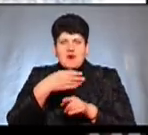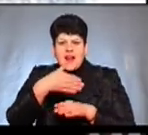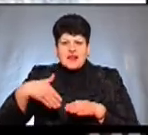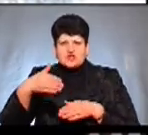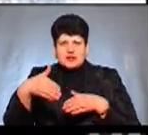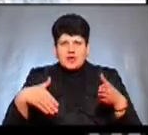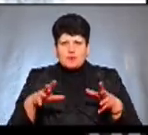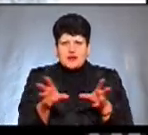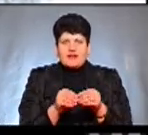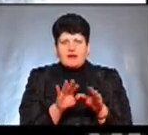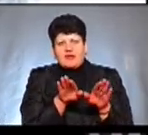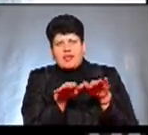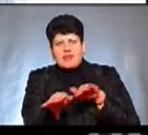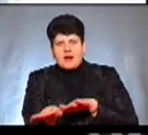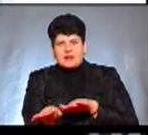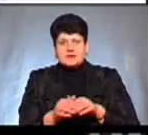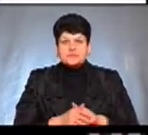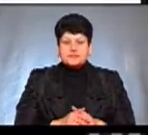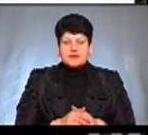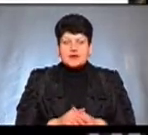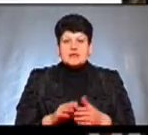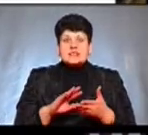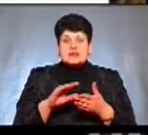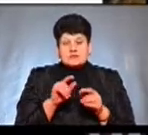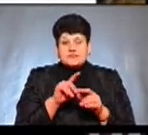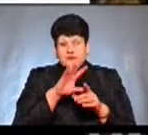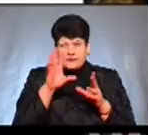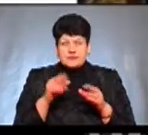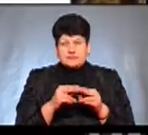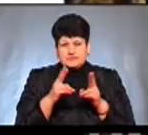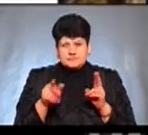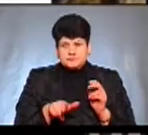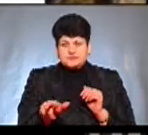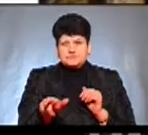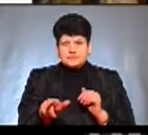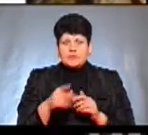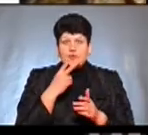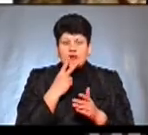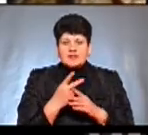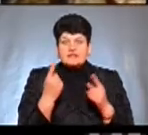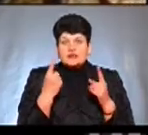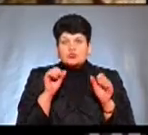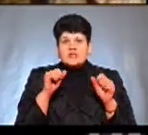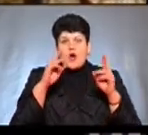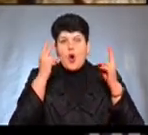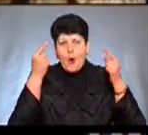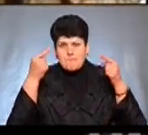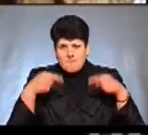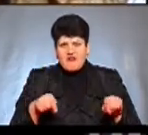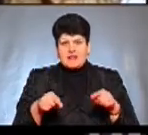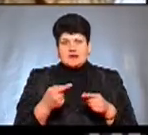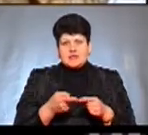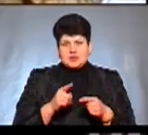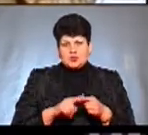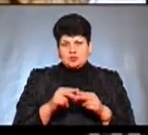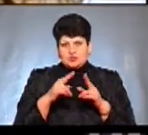струнно-бетонних балок і їхній нахил. Тобто стан конструкції шляхопроводу в цілому вказує на високу ймовірність обвалення елементів прогонової будови, що